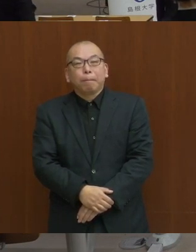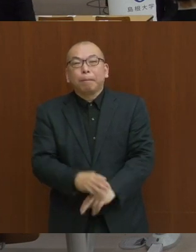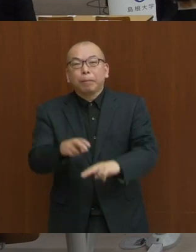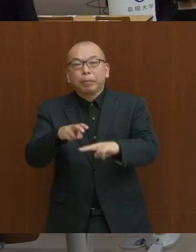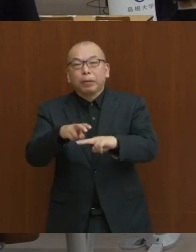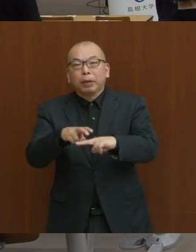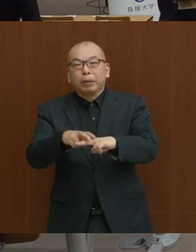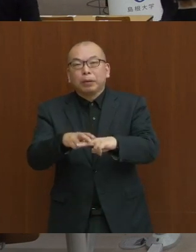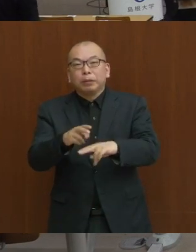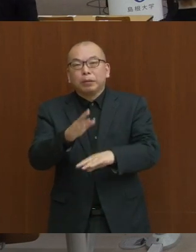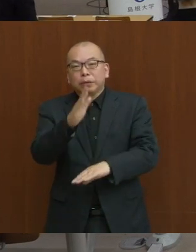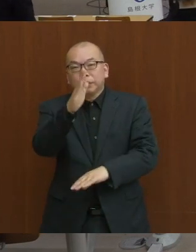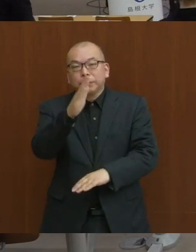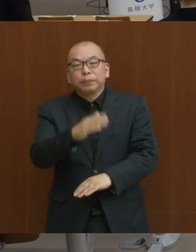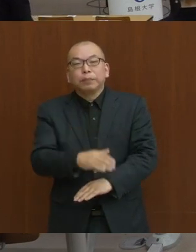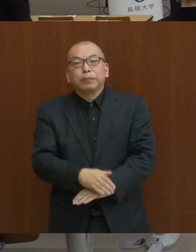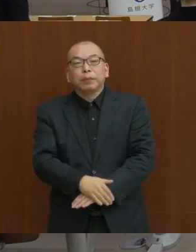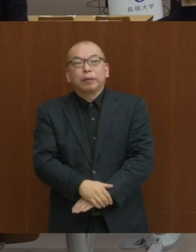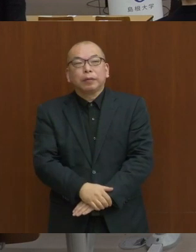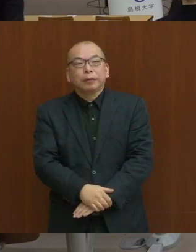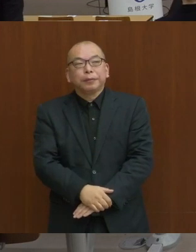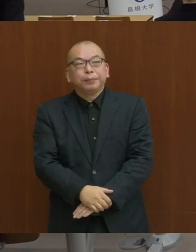着席。